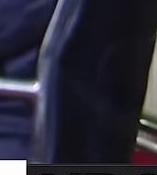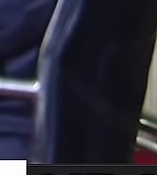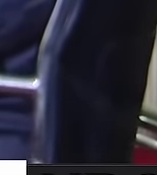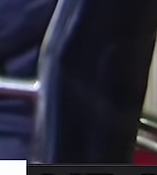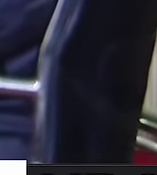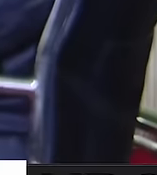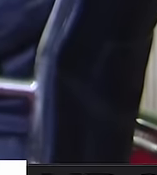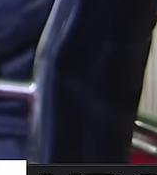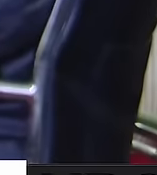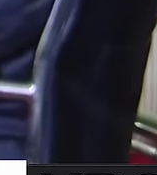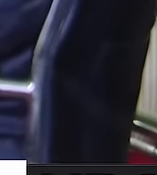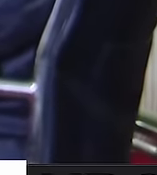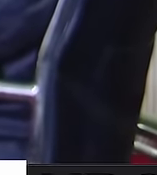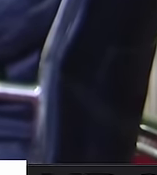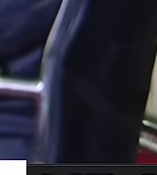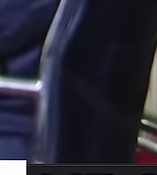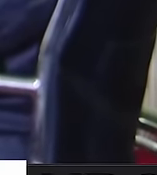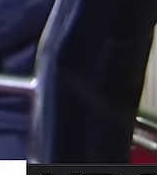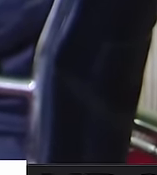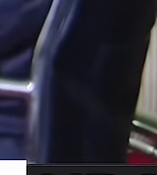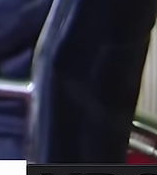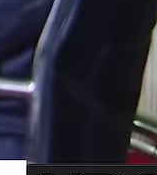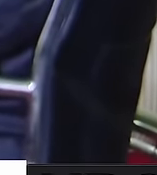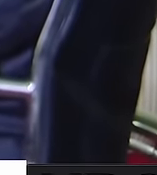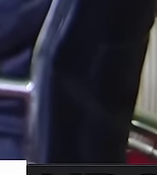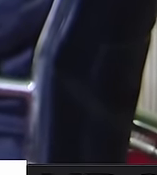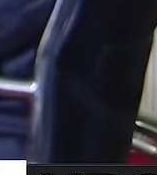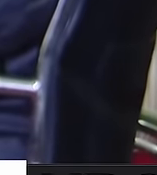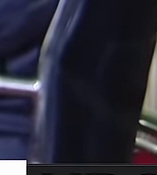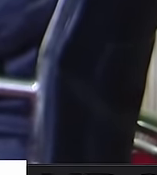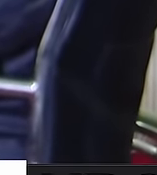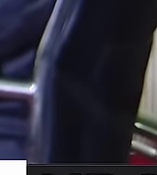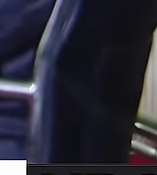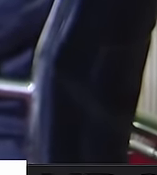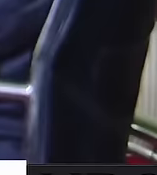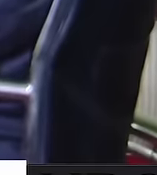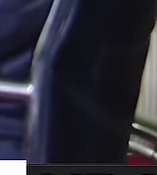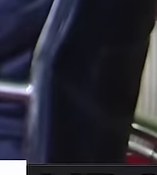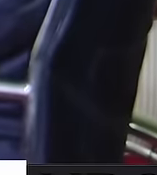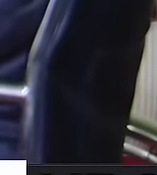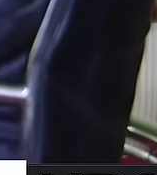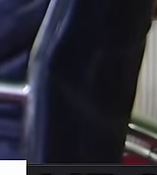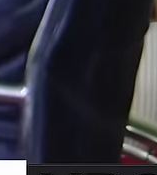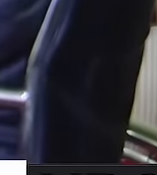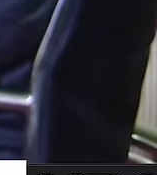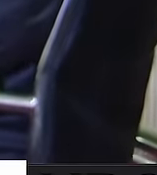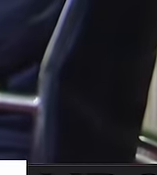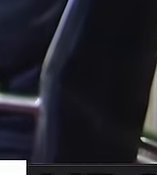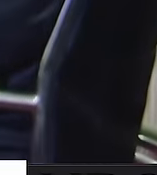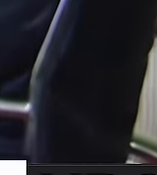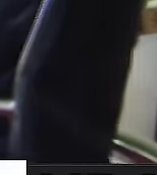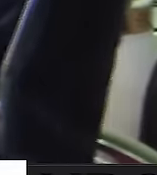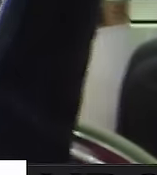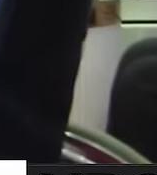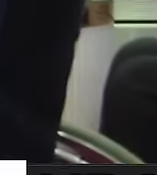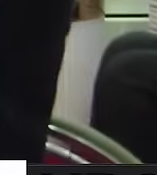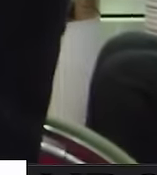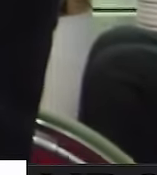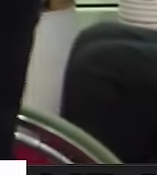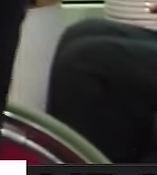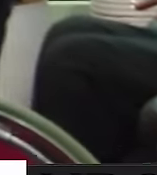yes emyaka nga 2 mu mukaaga emabega era nga azi atubulira olugendo lwe olwamu yingiza